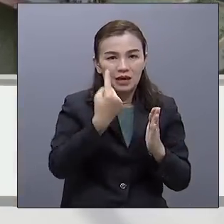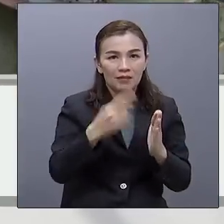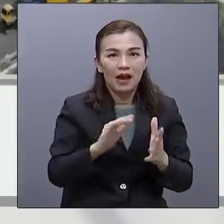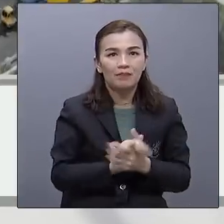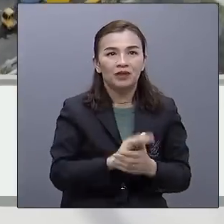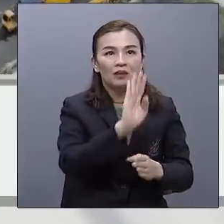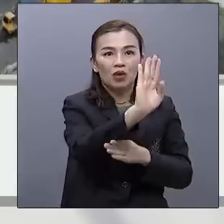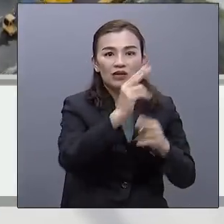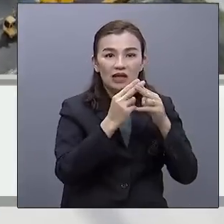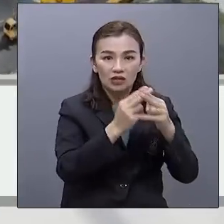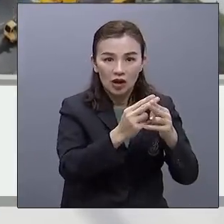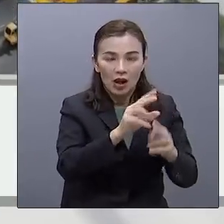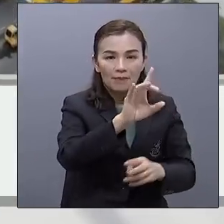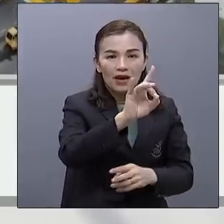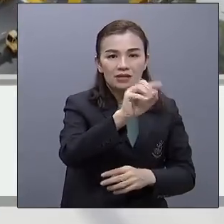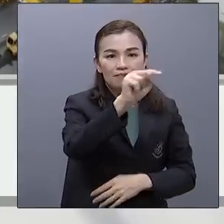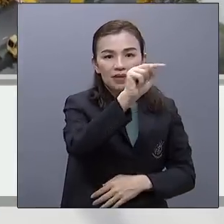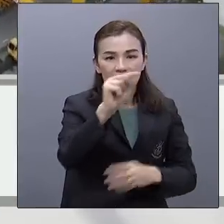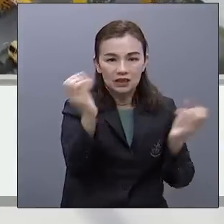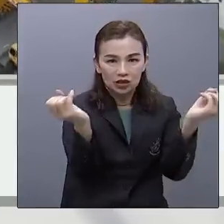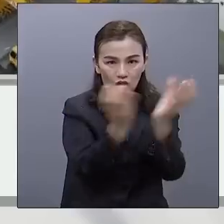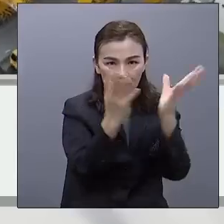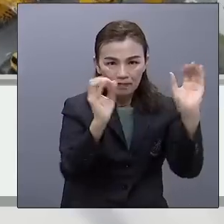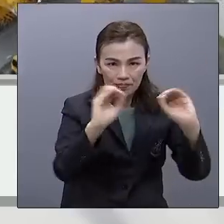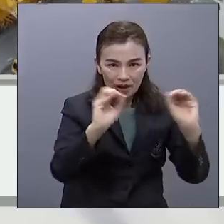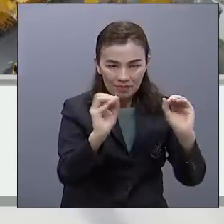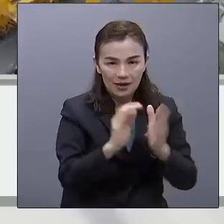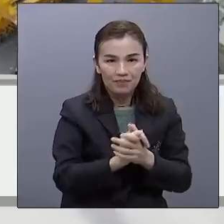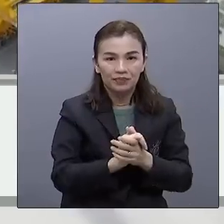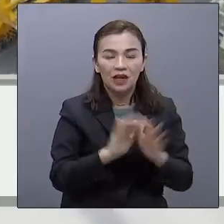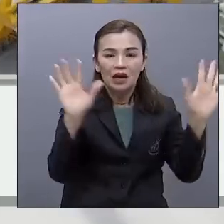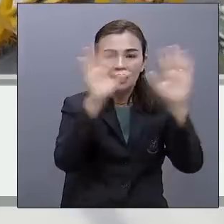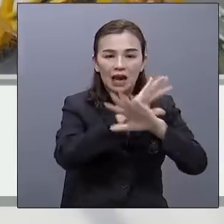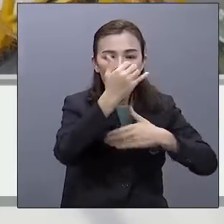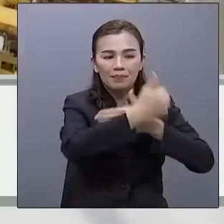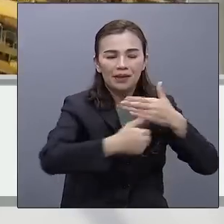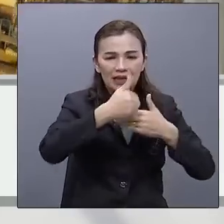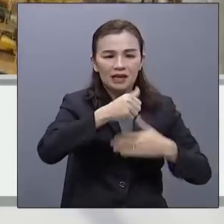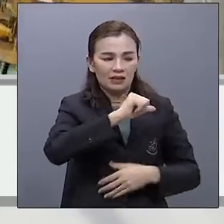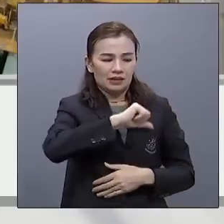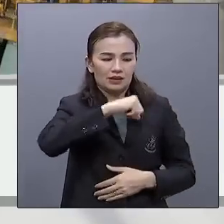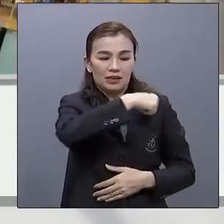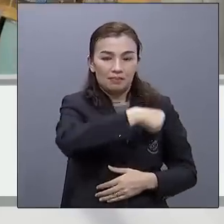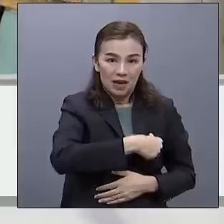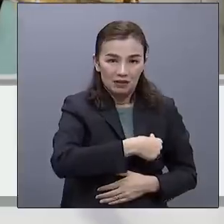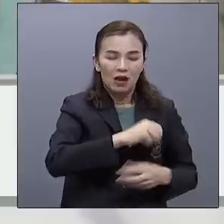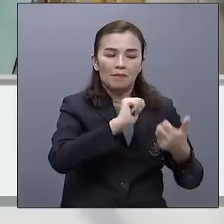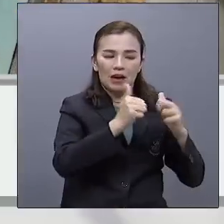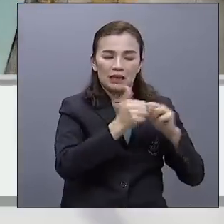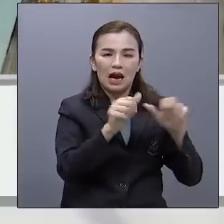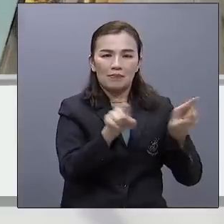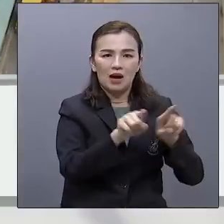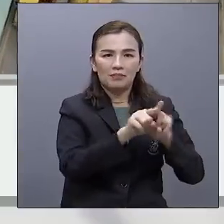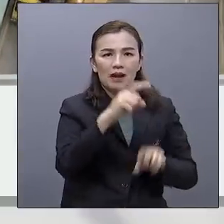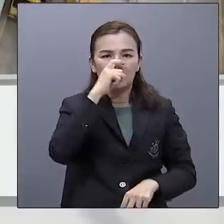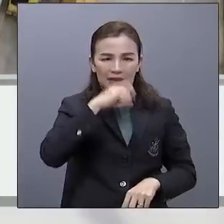ชื่อว่า 80% ไม่กระทบเทียบกับกรณีของสเปนค่ะมีปัญหาเรื่องของการจัดตั้งรัฐบาลเหมือนกับไทยคล้ายกัน